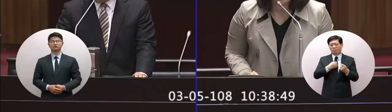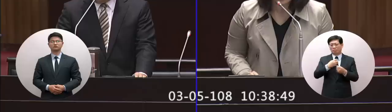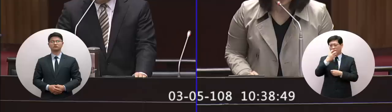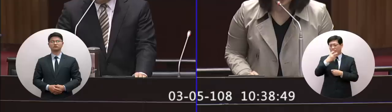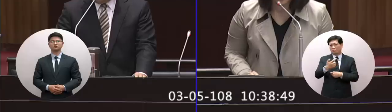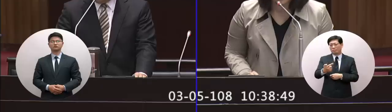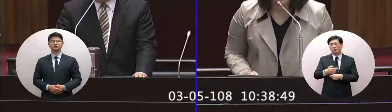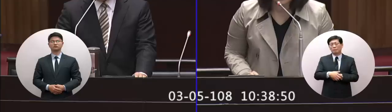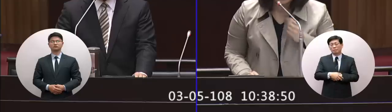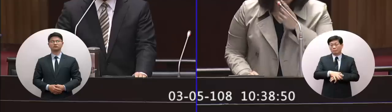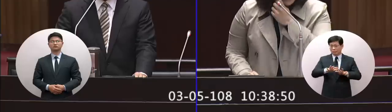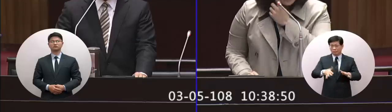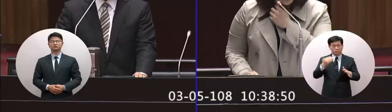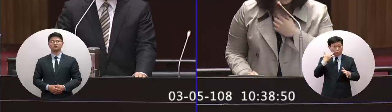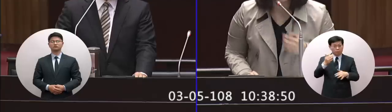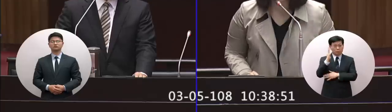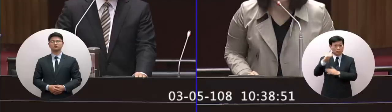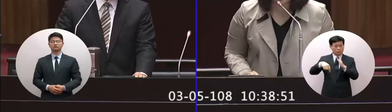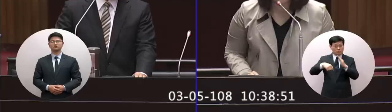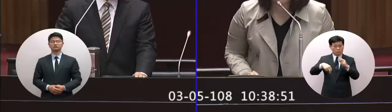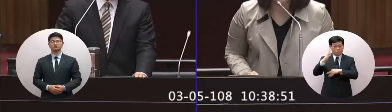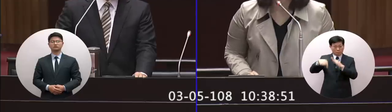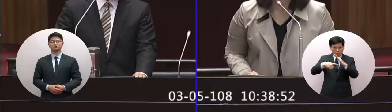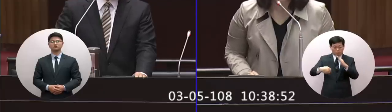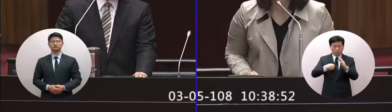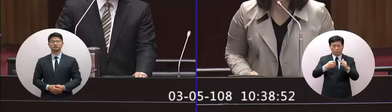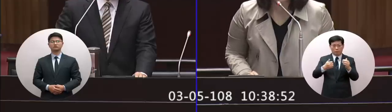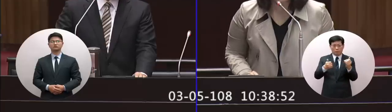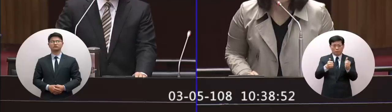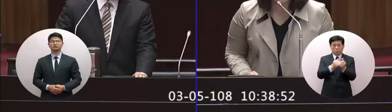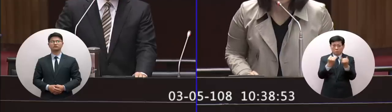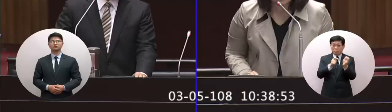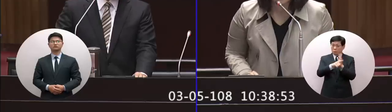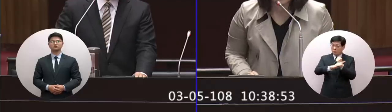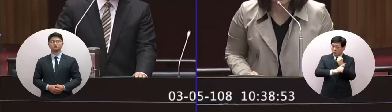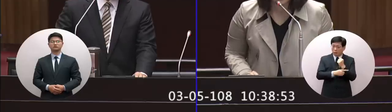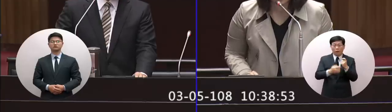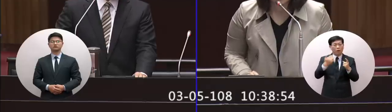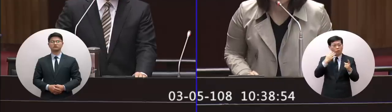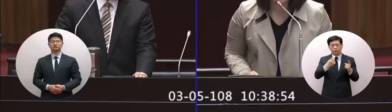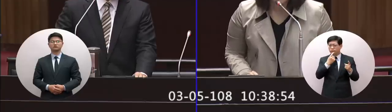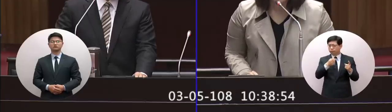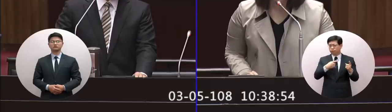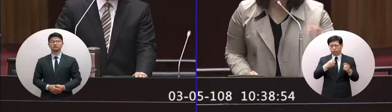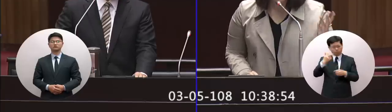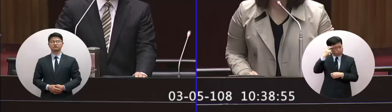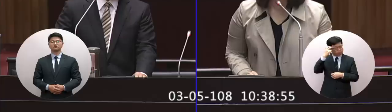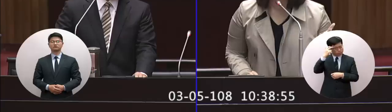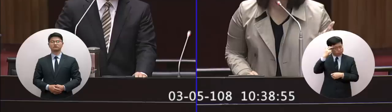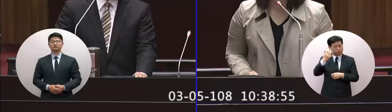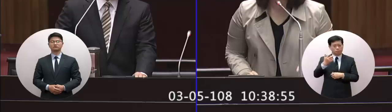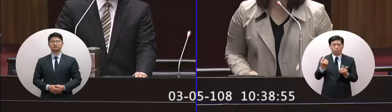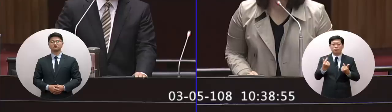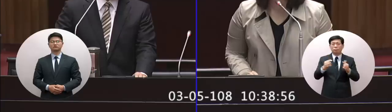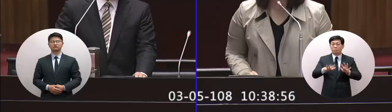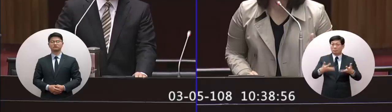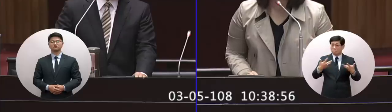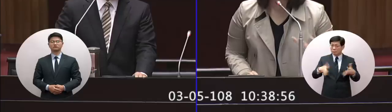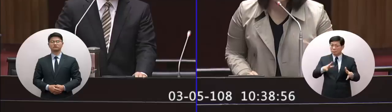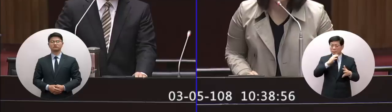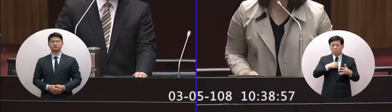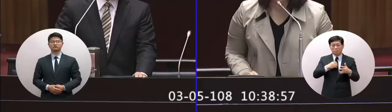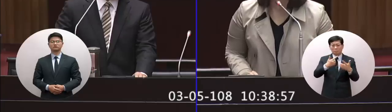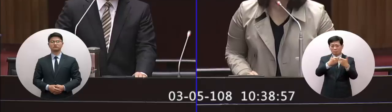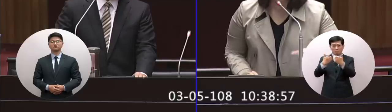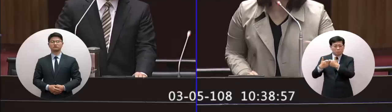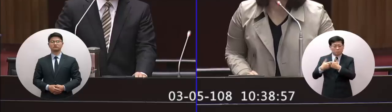症。那所以如果现在政院版的同婚专法看起来外界认为是这样的一意孤行，那包括因为我们知道有很多配套措